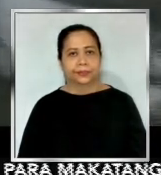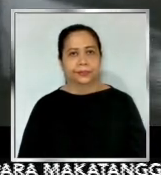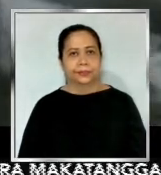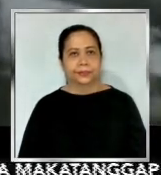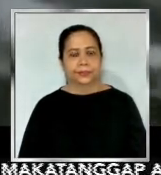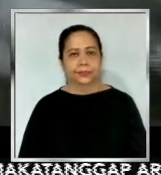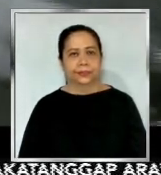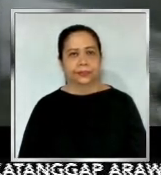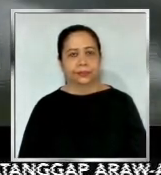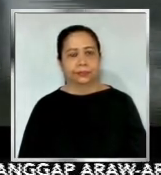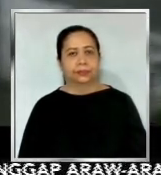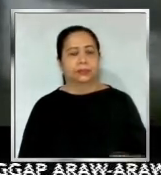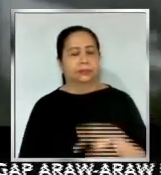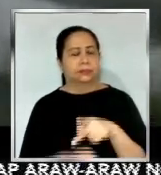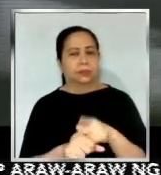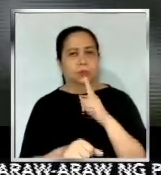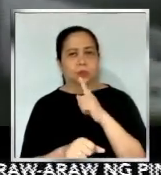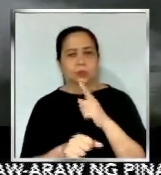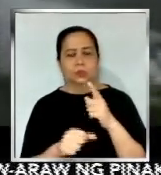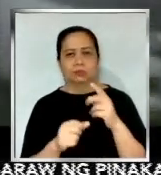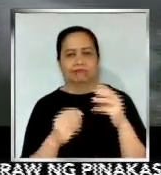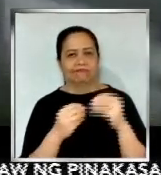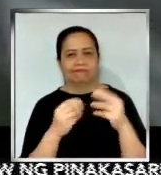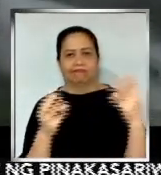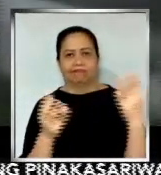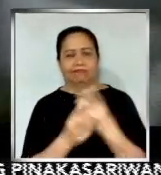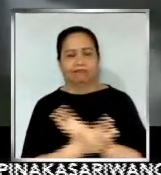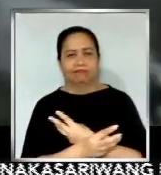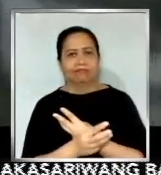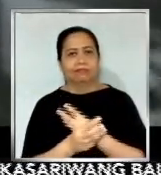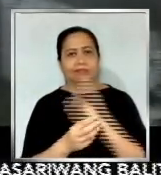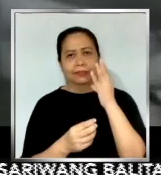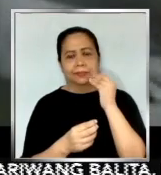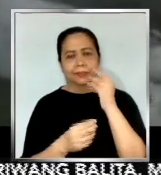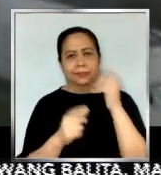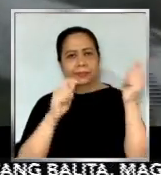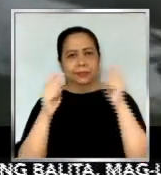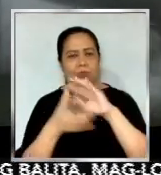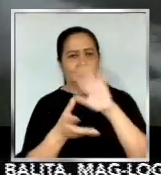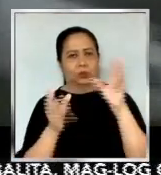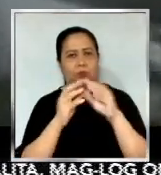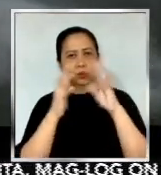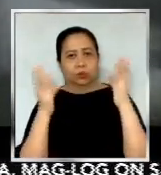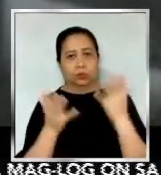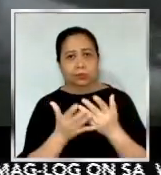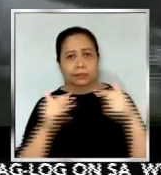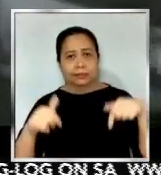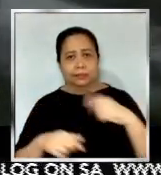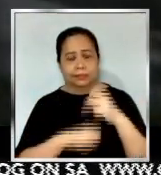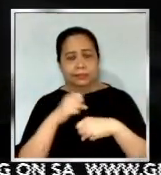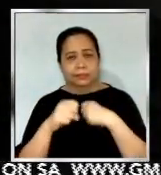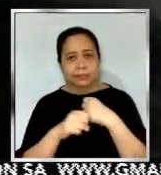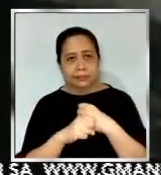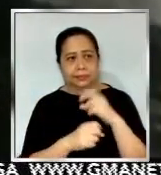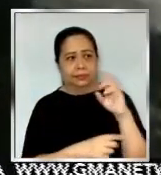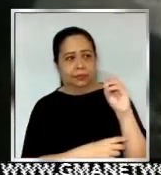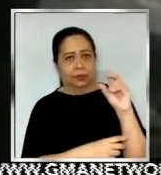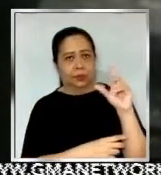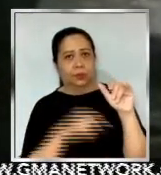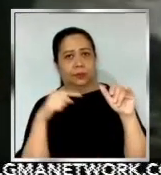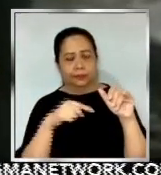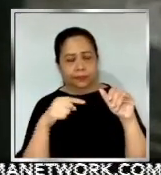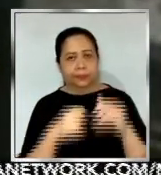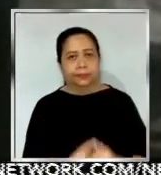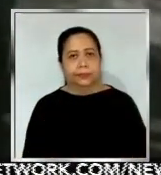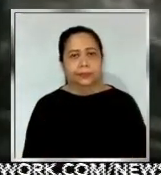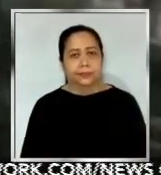Pilipinas ang nakaranas ng pinakamalakas na bagyo sa buong mundo ngayong taon, ang bagyong Rolly.